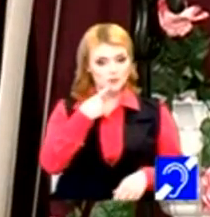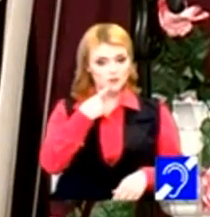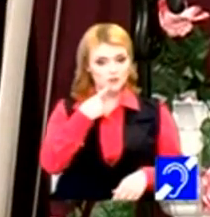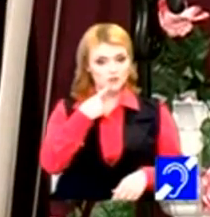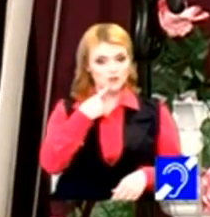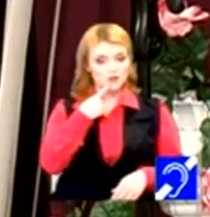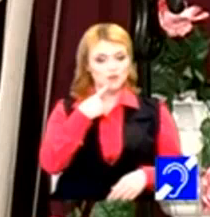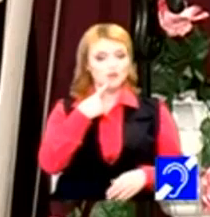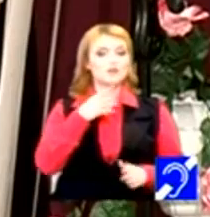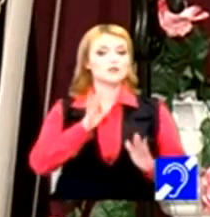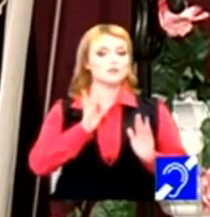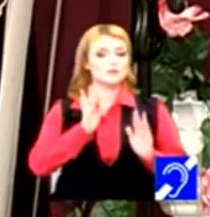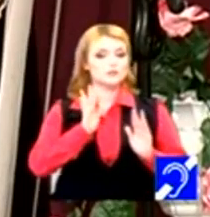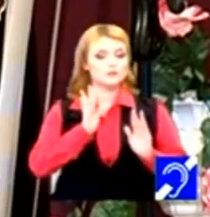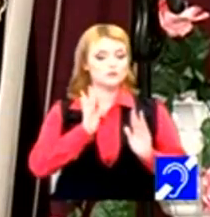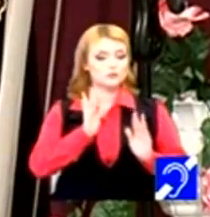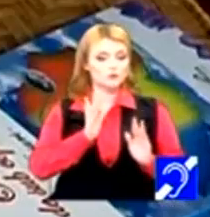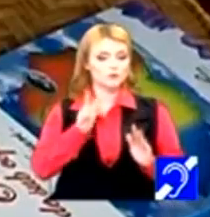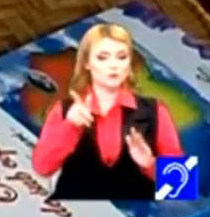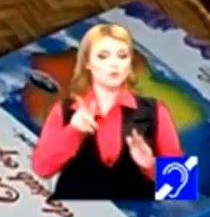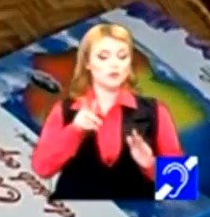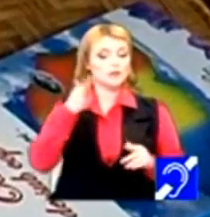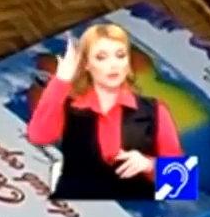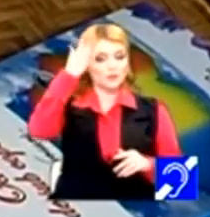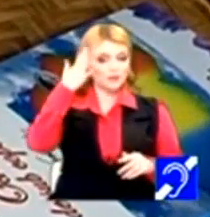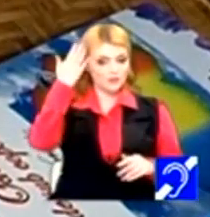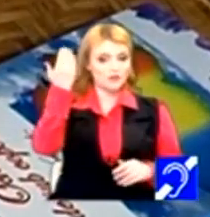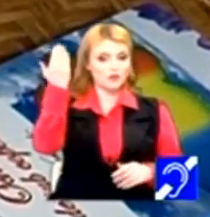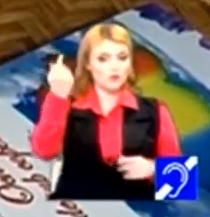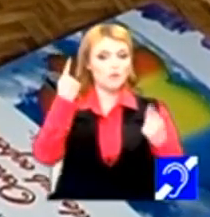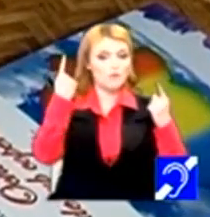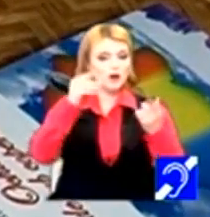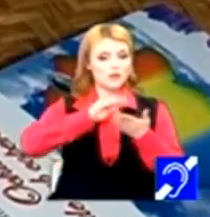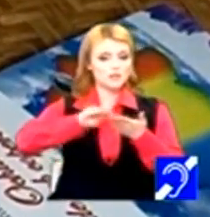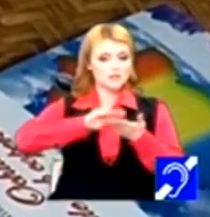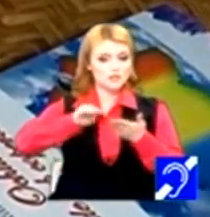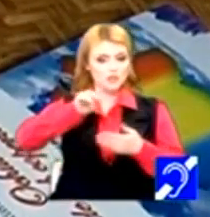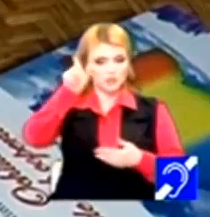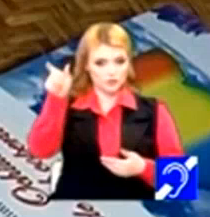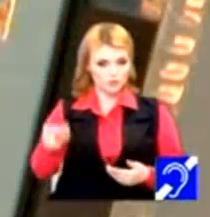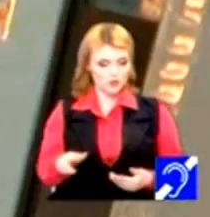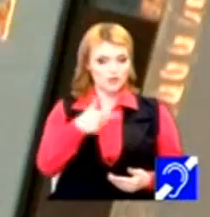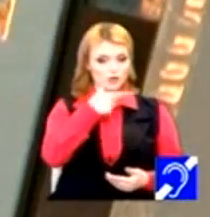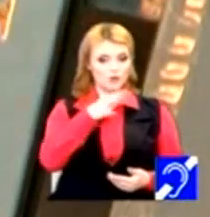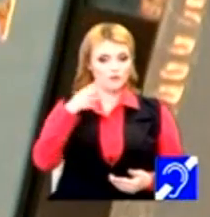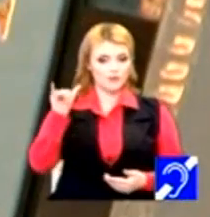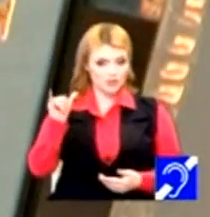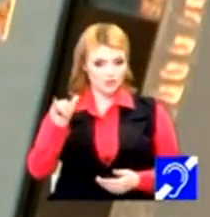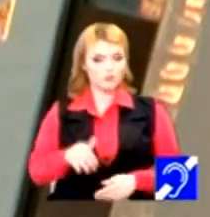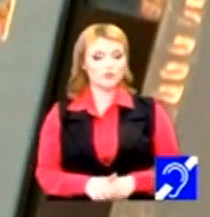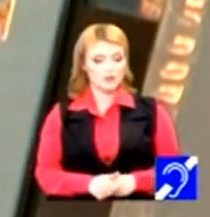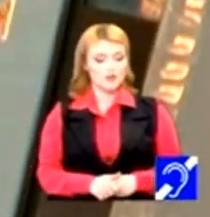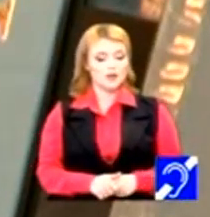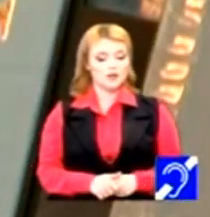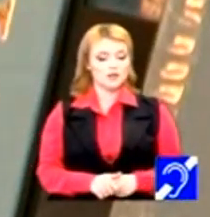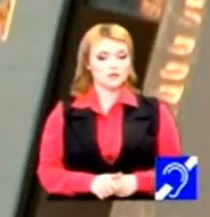durerea poți o mângâi. În amintirea marelui poet basarabean, scriitorul Efim Chicu și-a lansat cu această ocazie